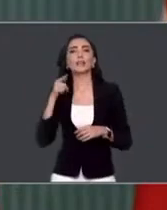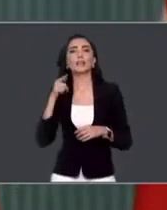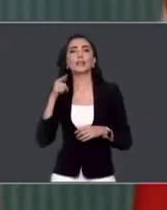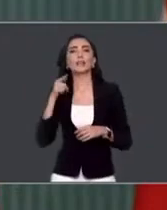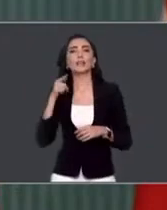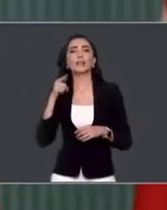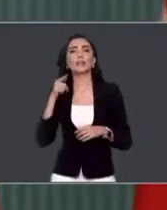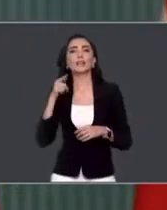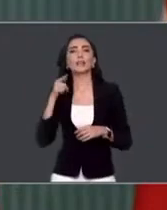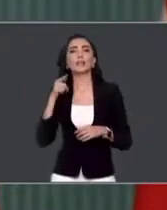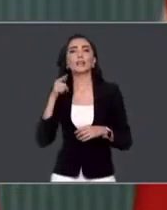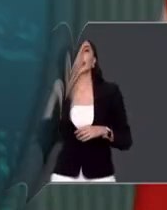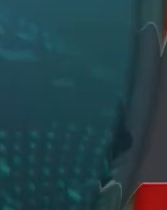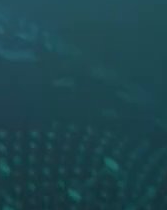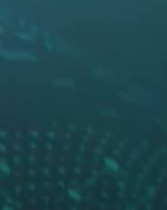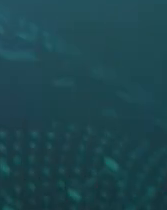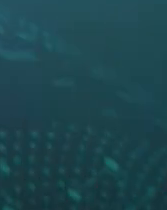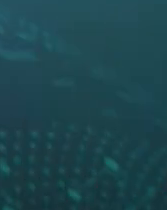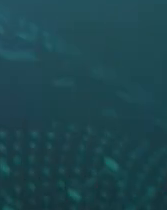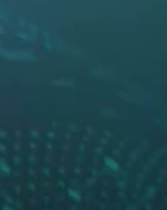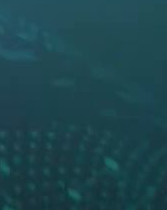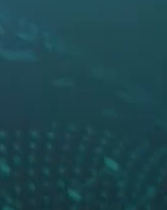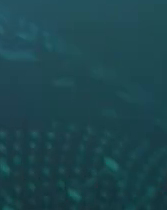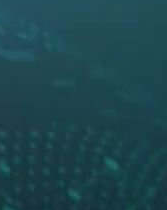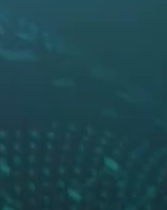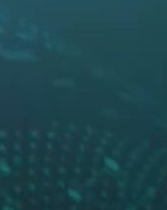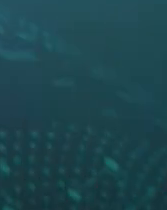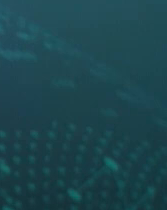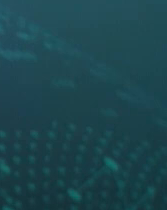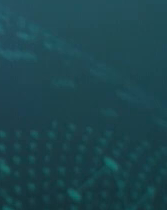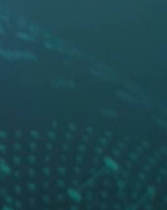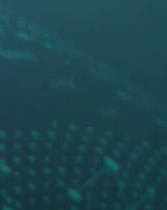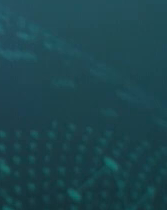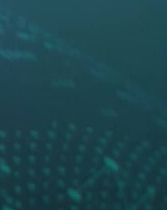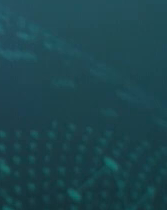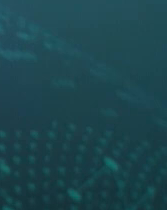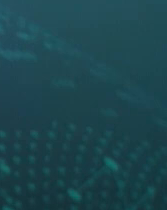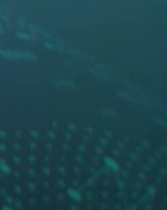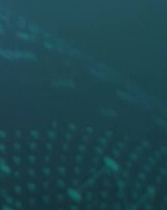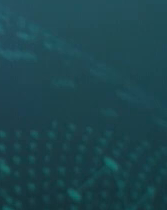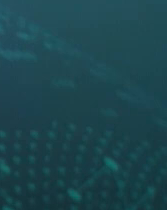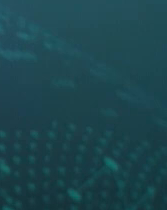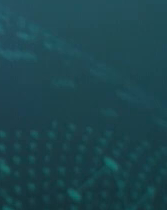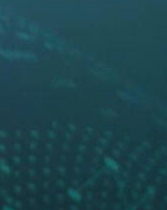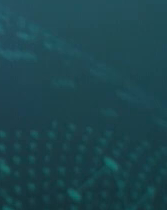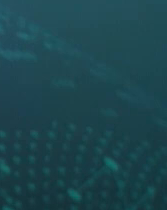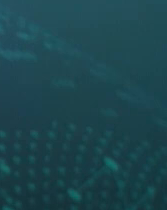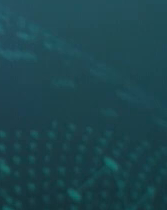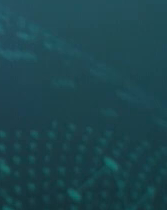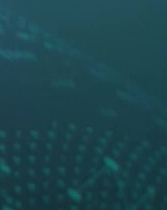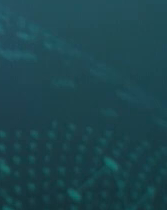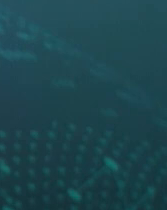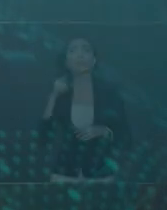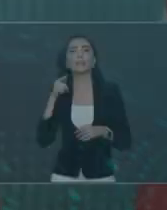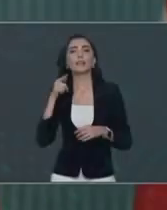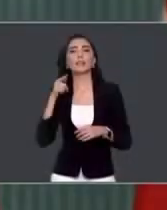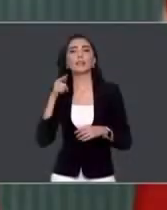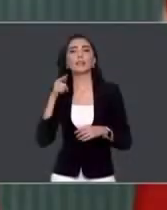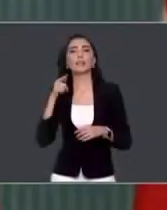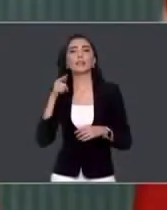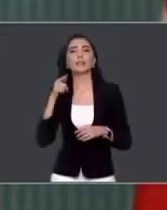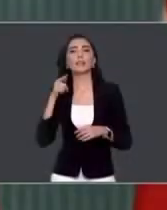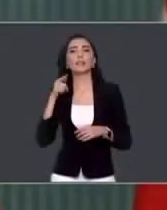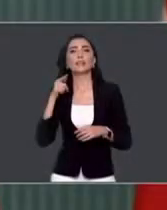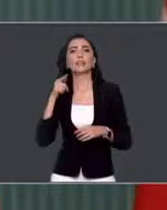Suriye'ye destek sağlayan Türk hükümetine de yaptığı yardımlardan dolayı teşekkür edecek. Kıymetli izleyenler, Amerikan